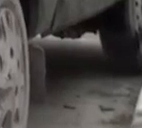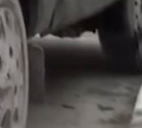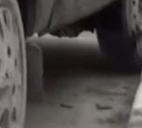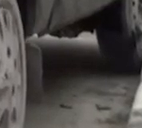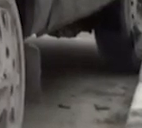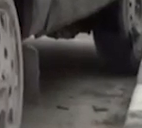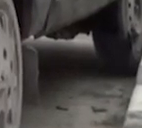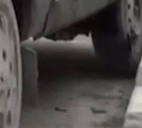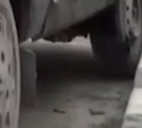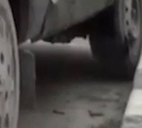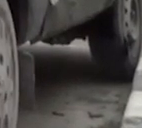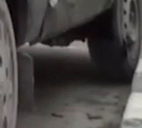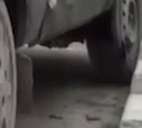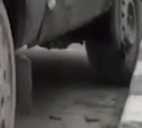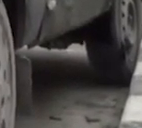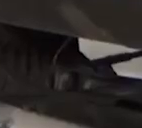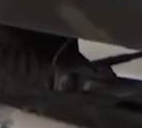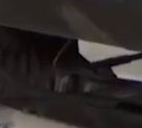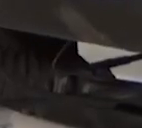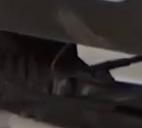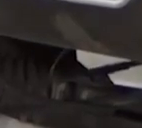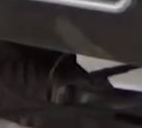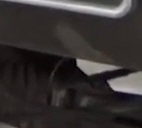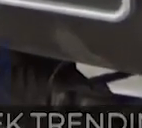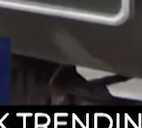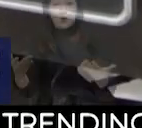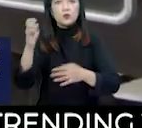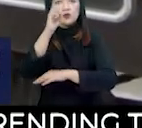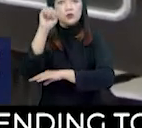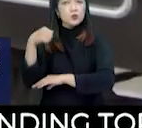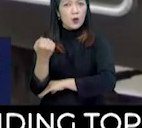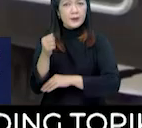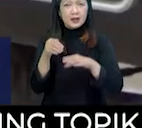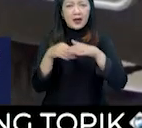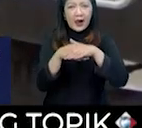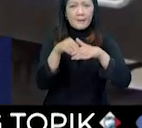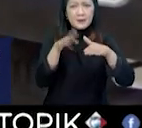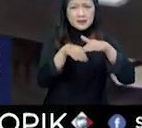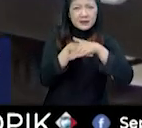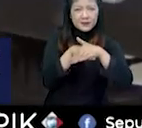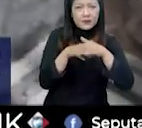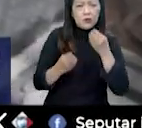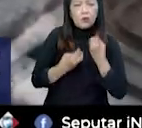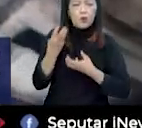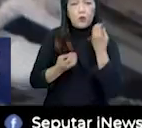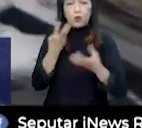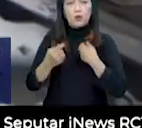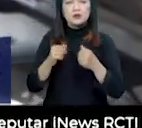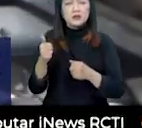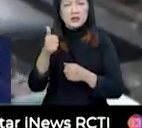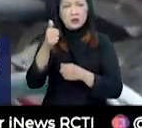berhasil keluar dari minibus namun naas sang suami sempat terjebak di dalam mobil hingga mengalami luka bakar serius